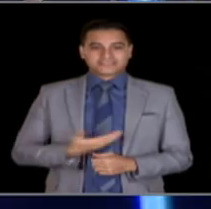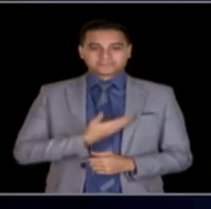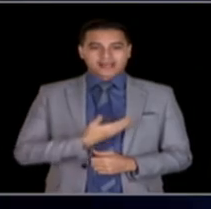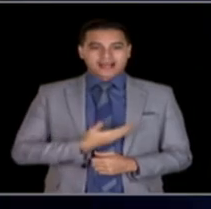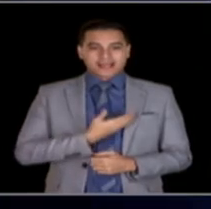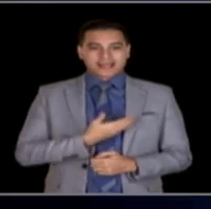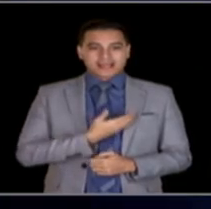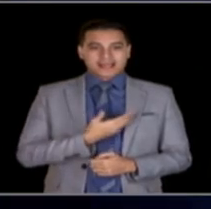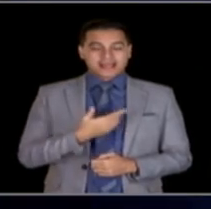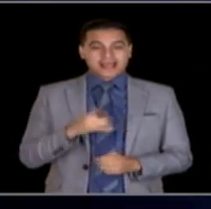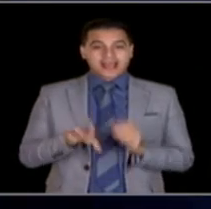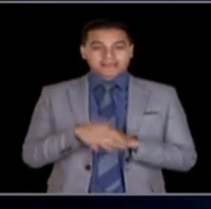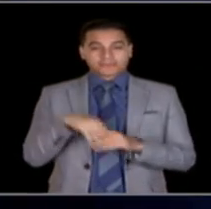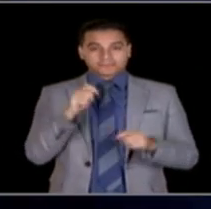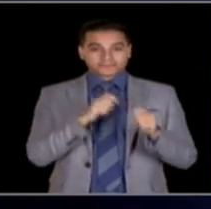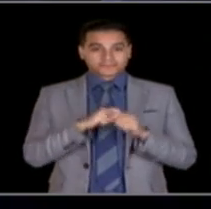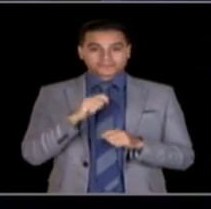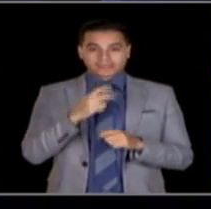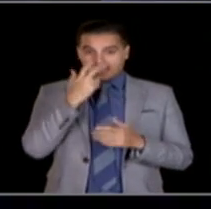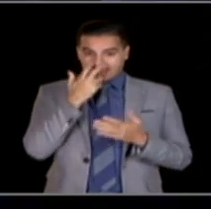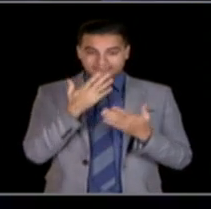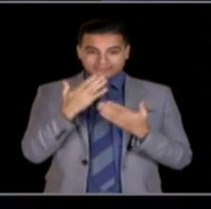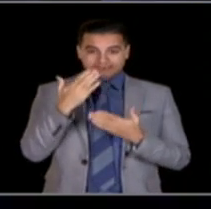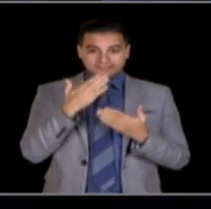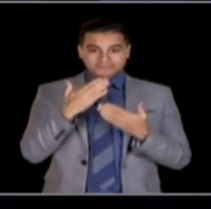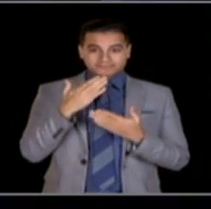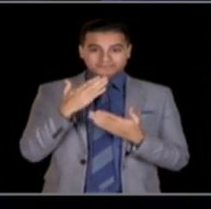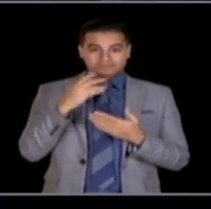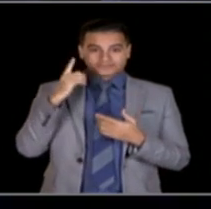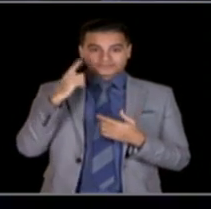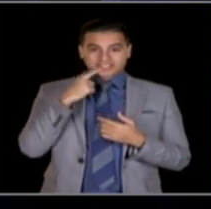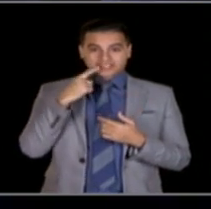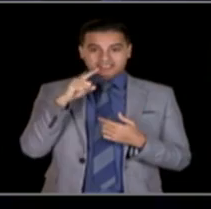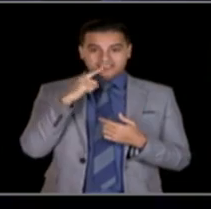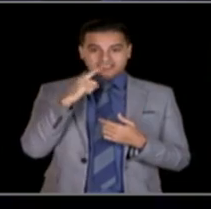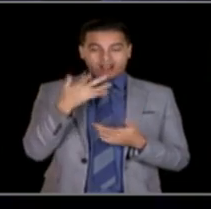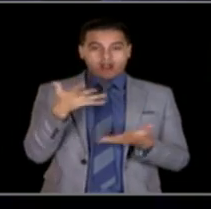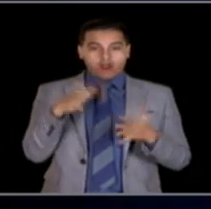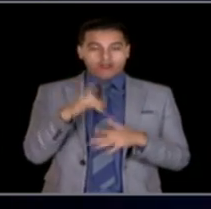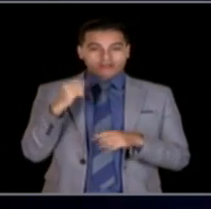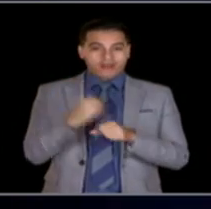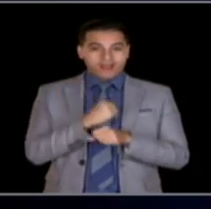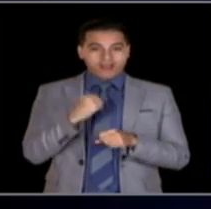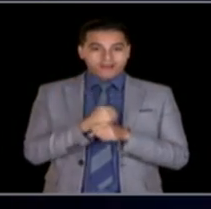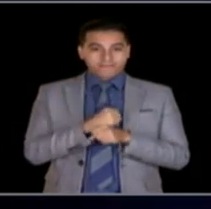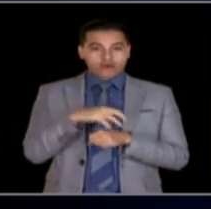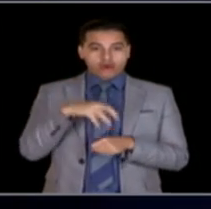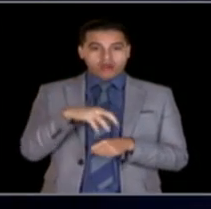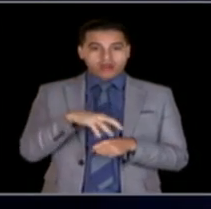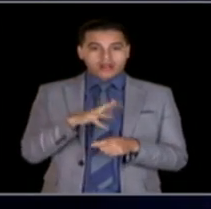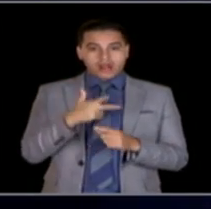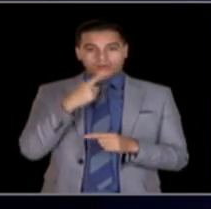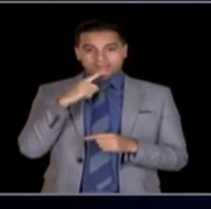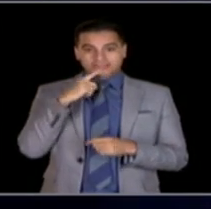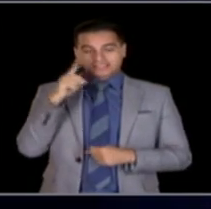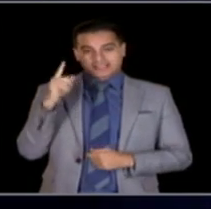إسماعيلية. الإنشاءات في عهد اسكندرية الخديوي إسماعيل كلها كانت منحصرة أغلبيتها يا القاهرة يا